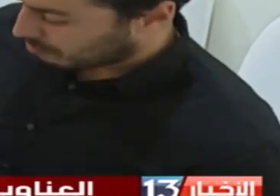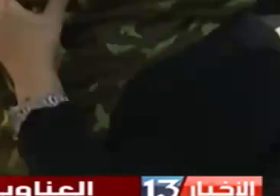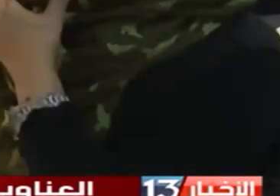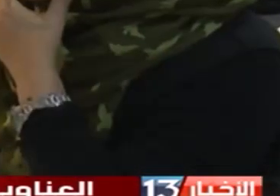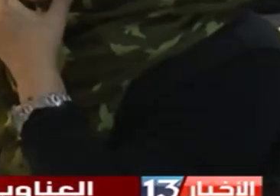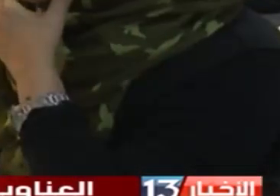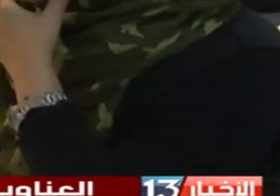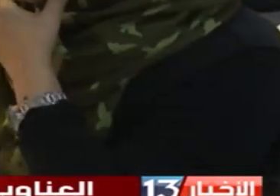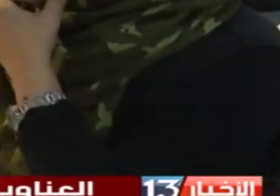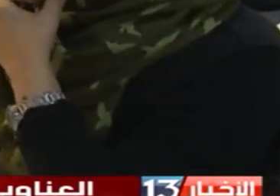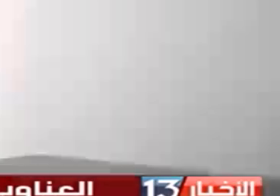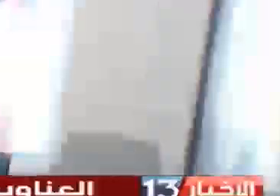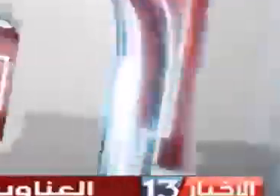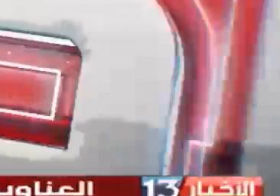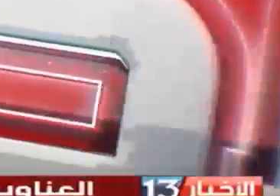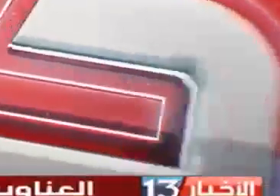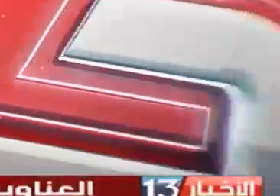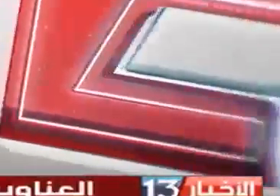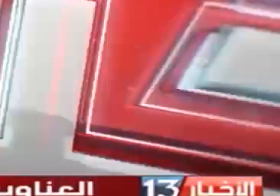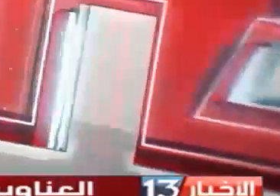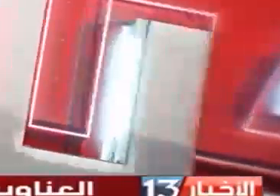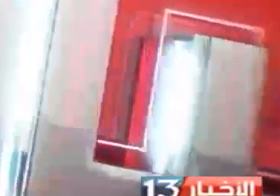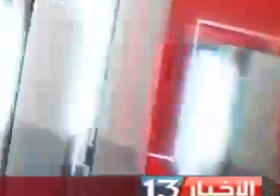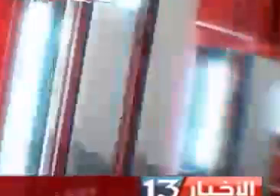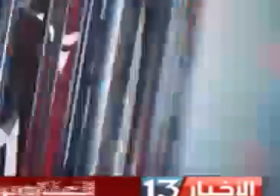للاتصال السمعي البصري.